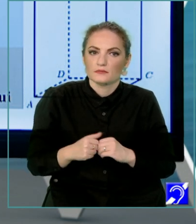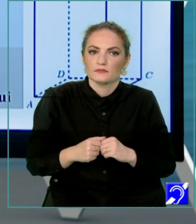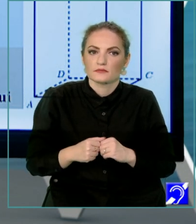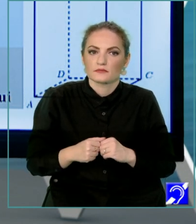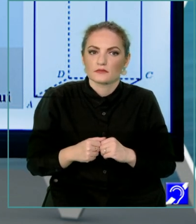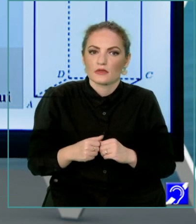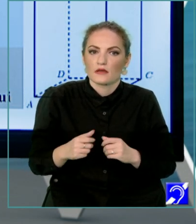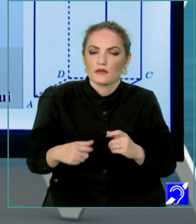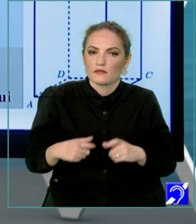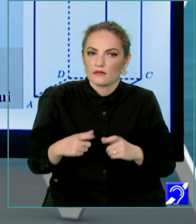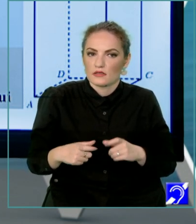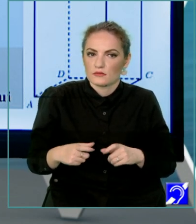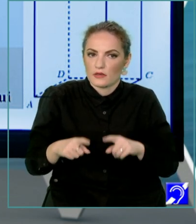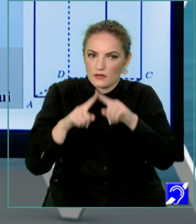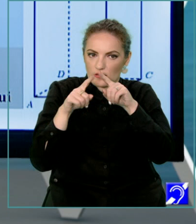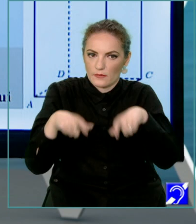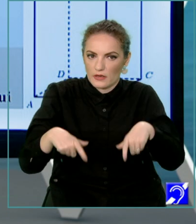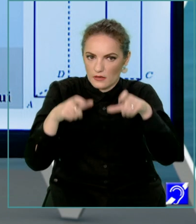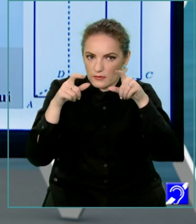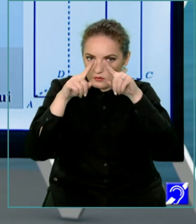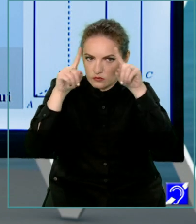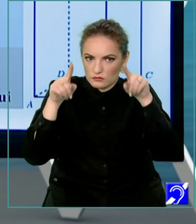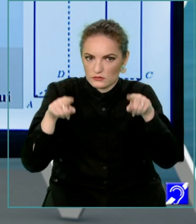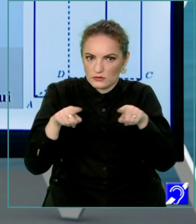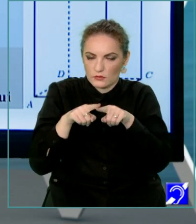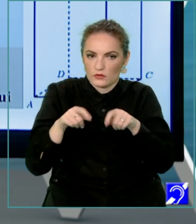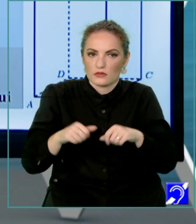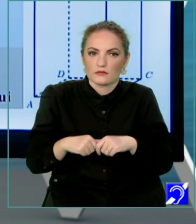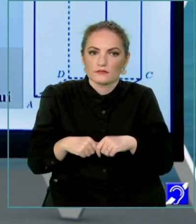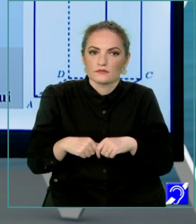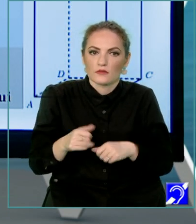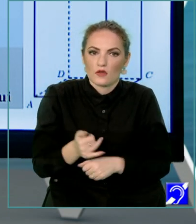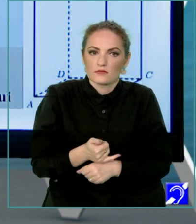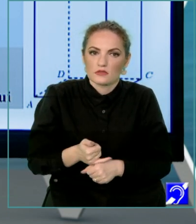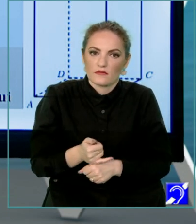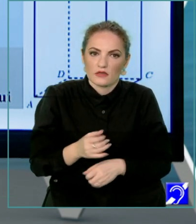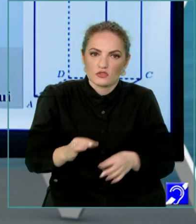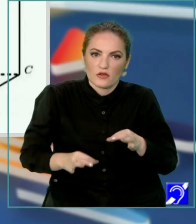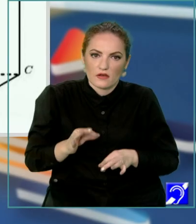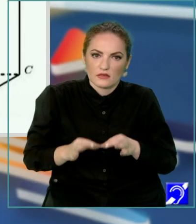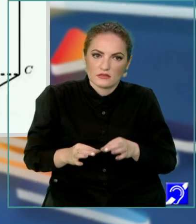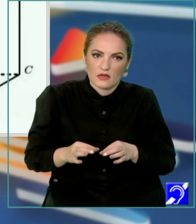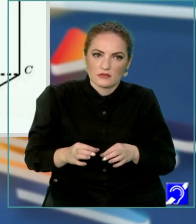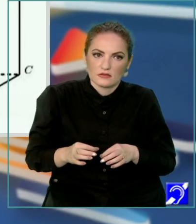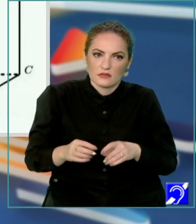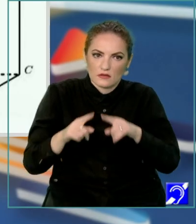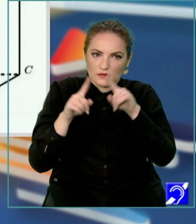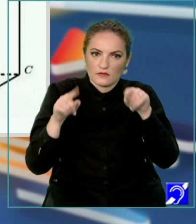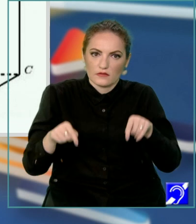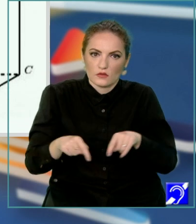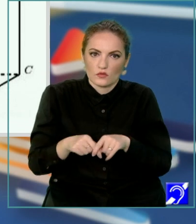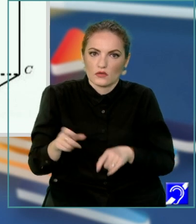la paralelipipedul dreptunghic Observați și analizați În figura alăturată elementele